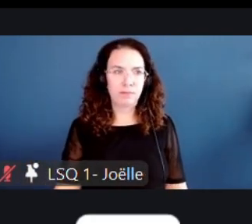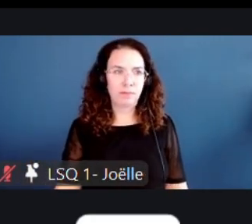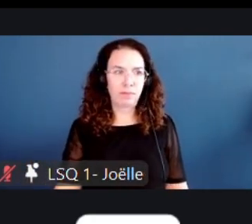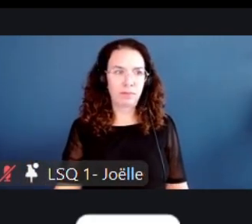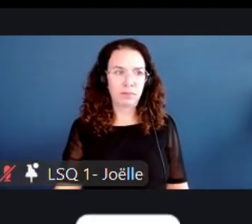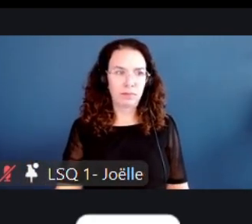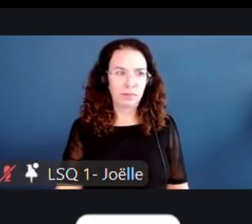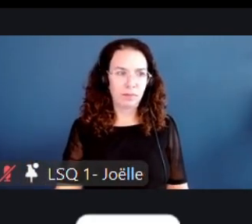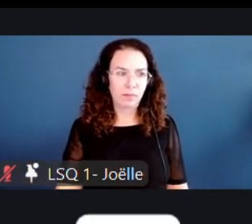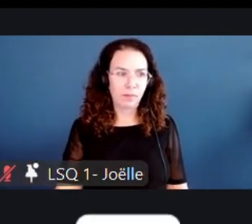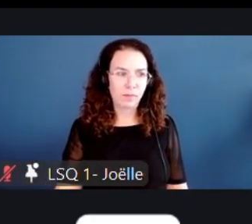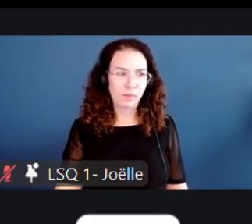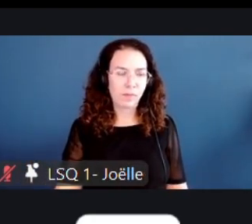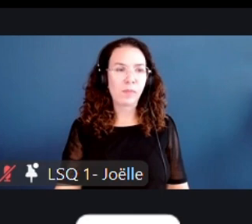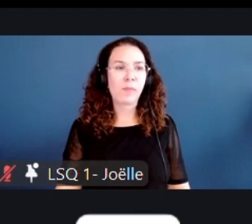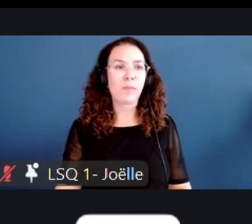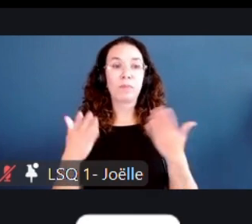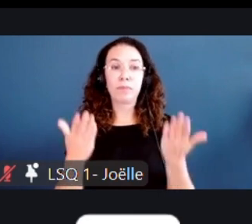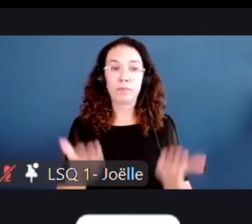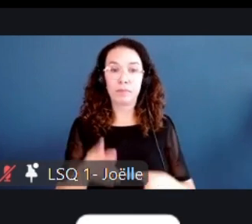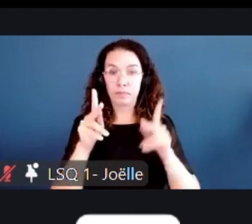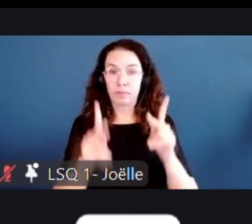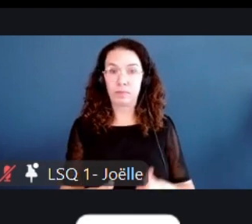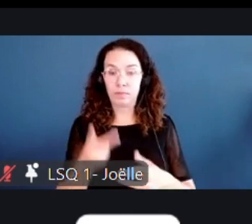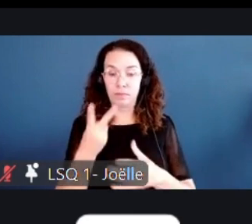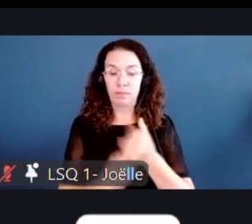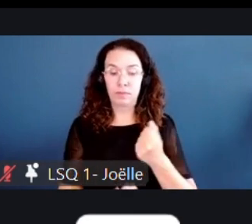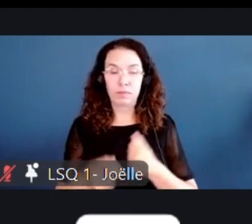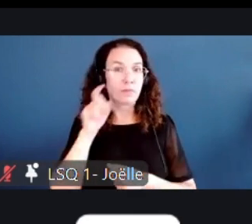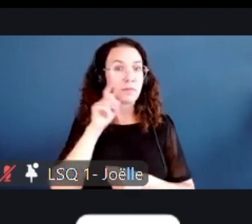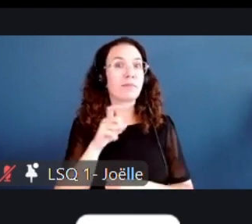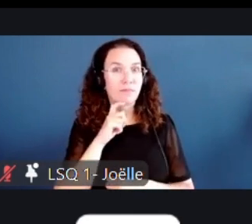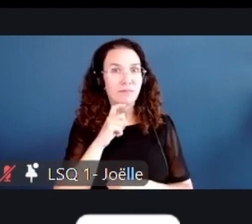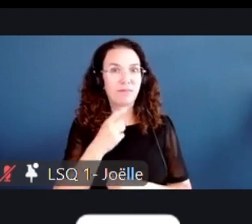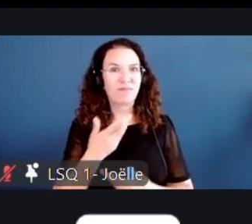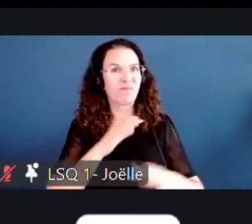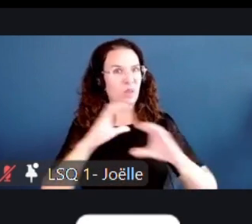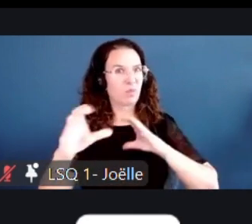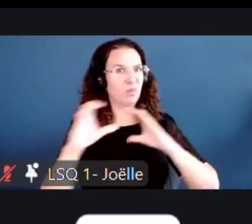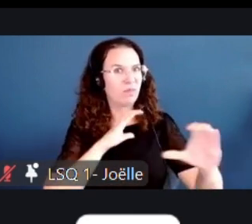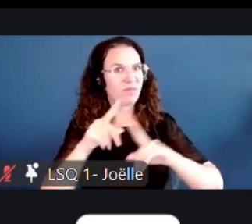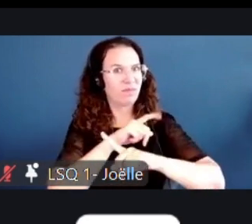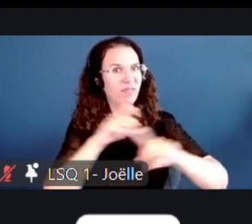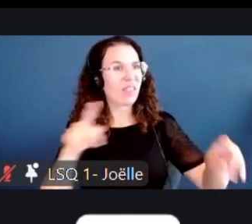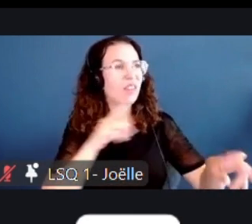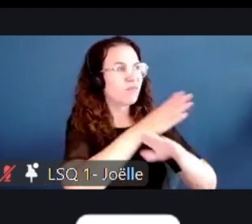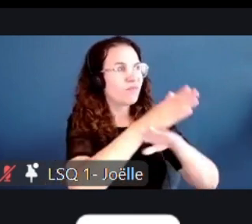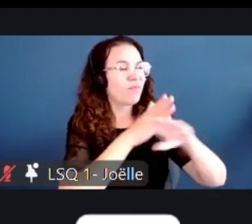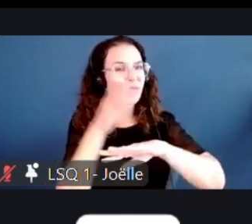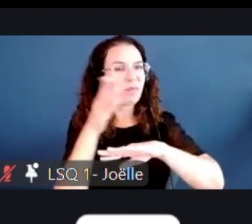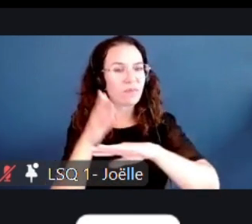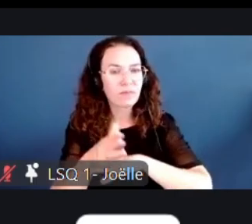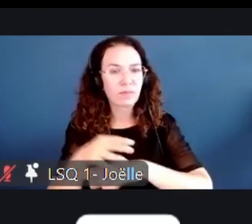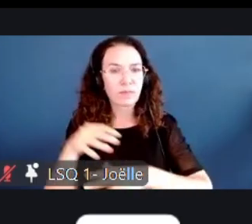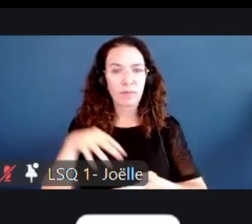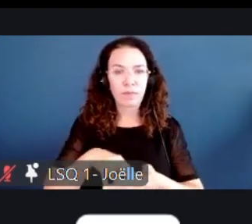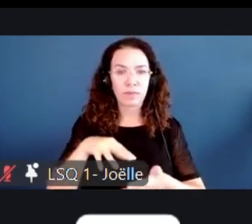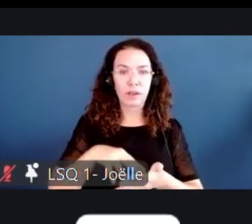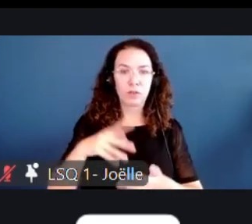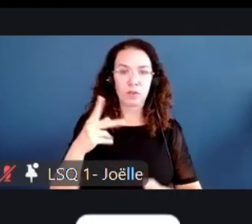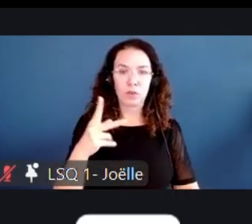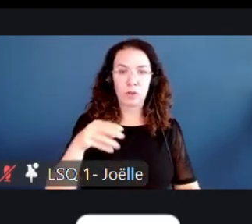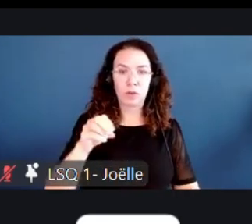Aujourd'hui, les personnes intersexes rapportent toujours vivre plusieurs mauvaises pratiques de communication. L'étude de Knoppers et